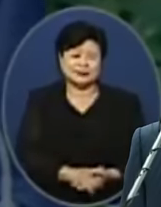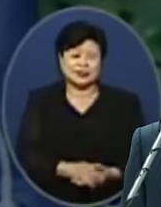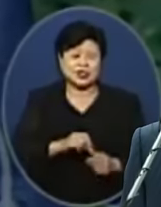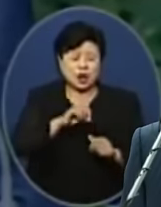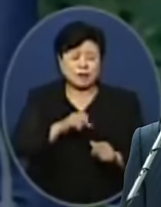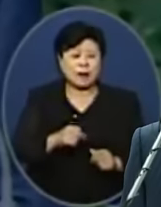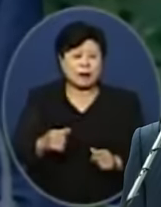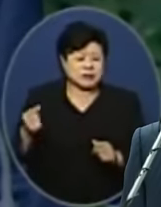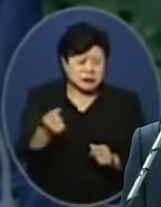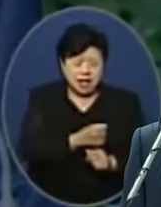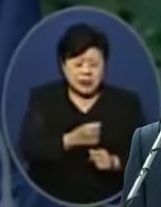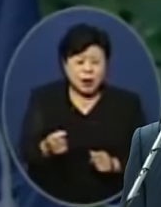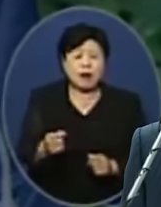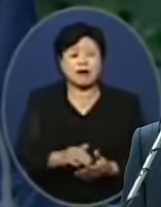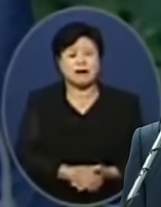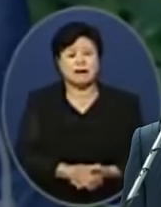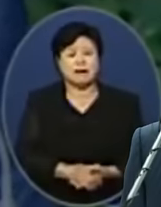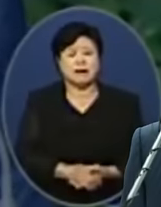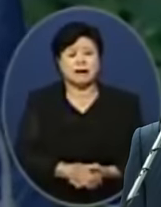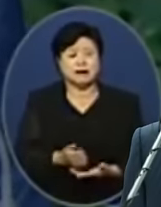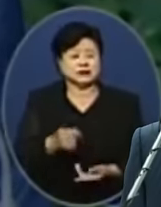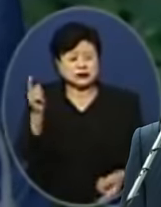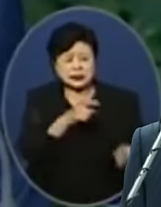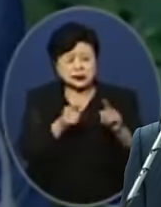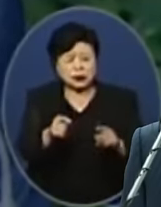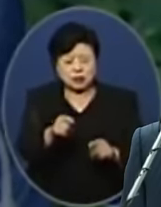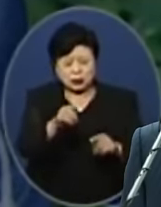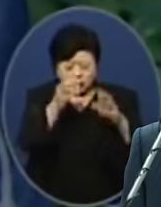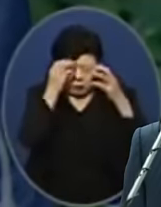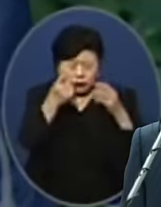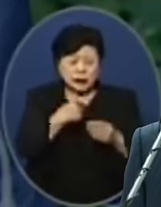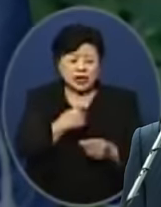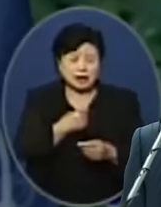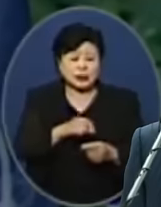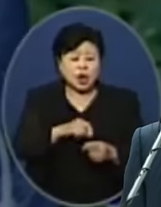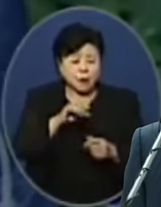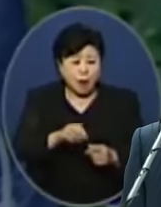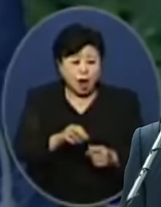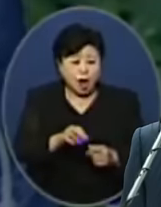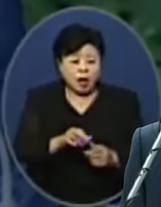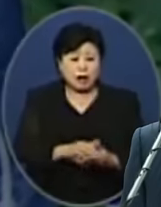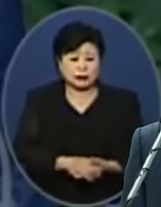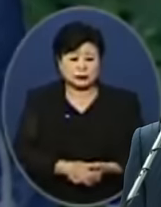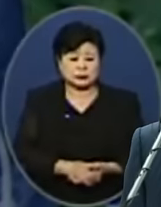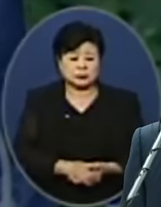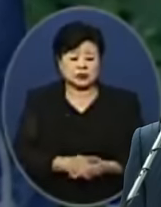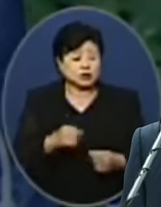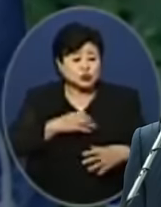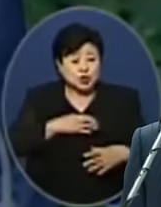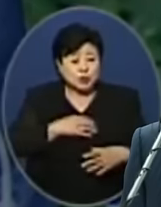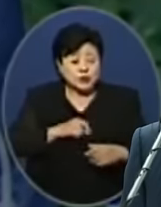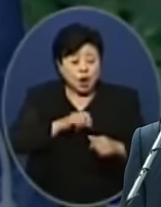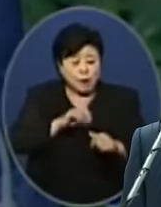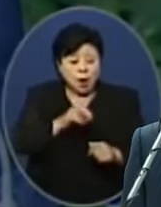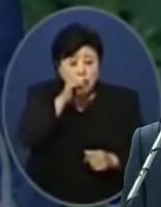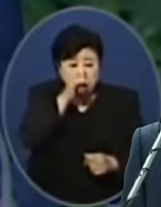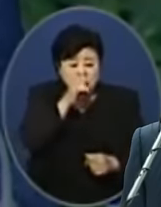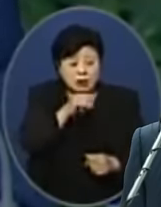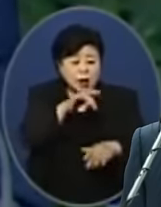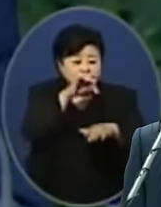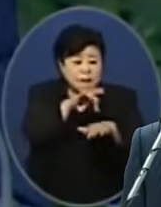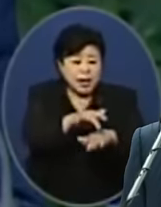형벌은 때리는 거 아닙니까? 채찍으로 때리고 고통당하는 것이 형벌인데 두려움에는 형벌이 있습니다.